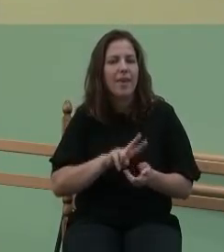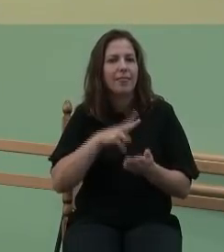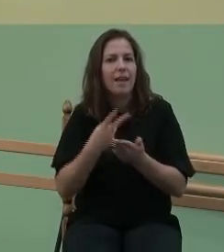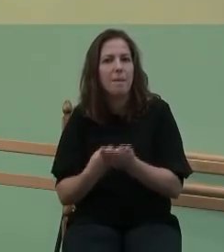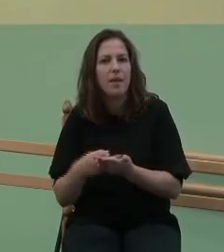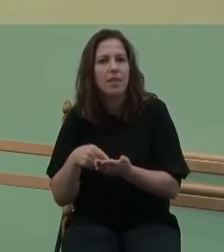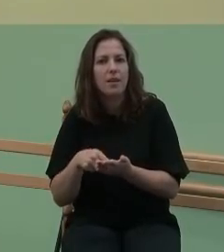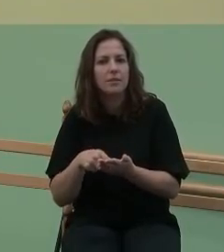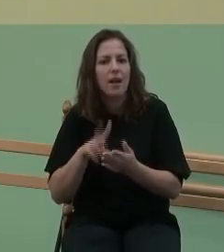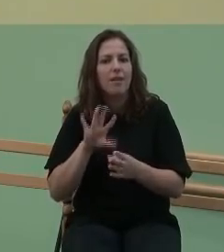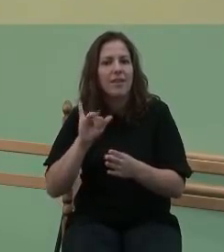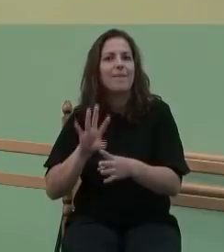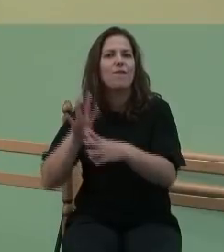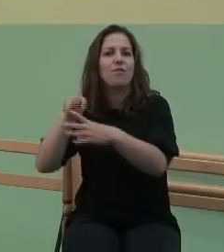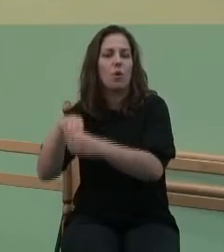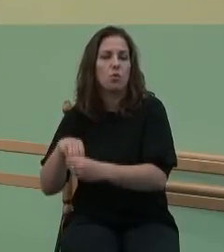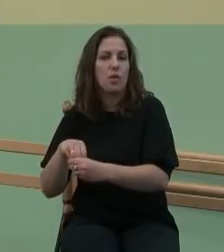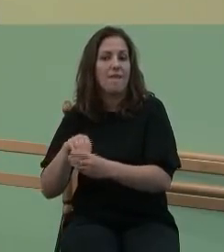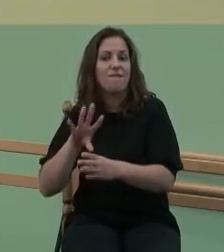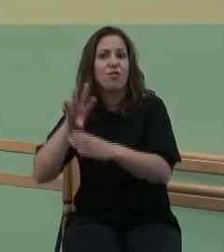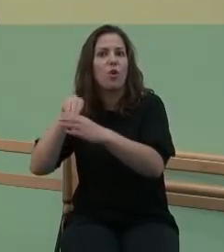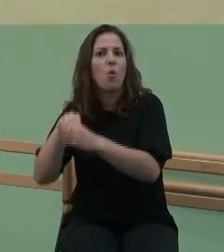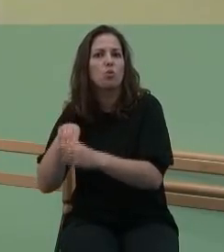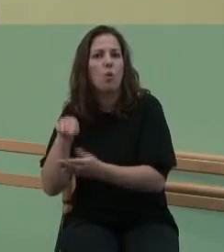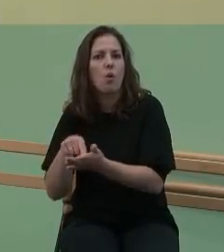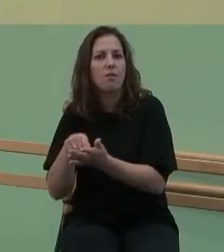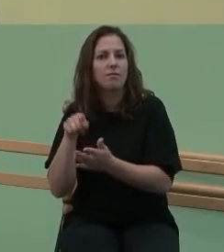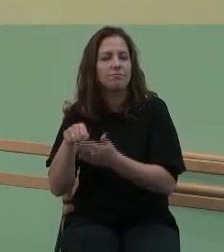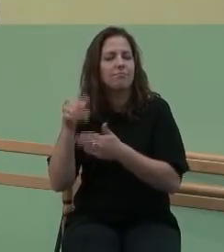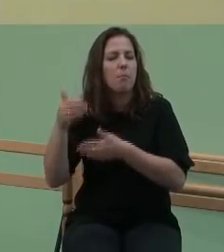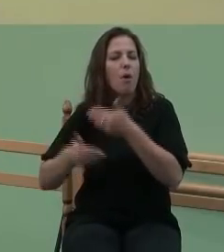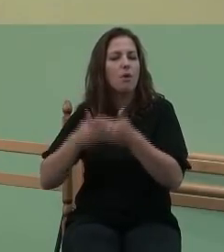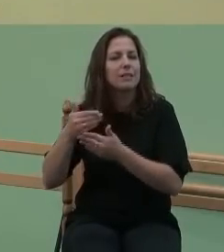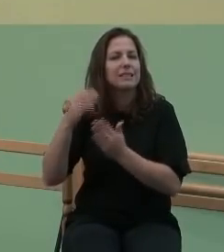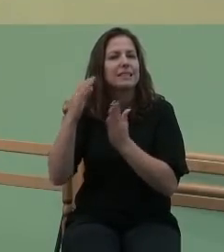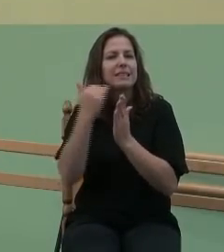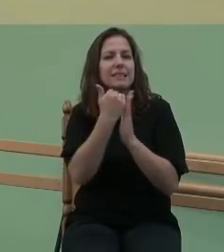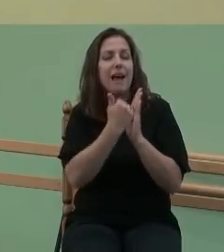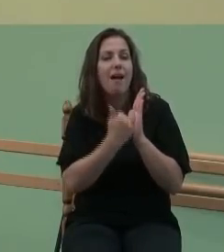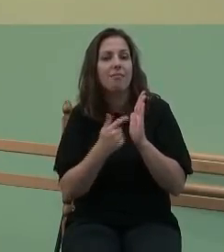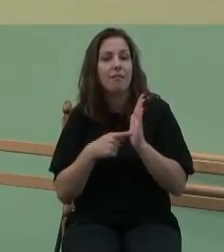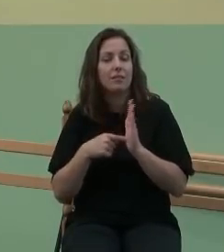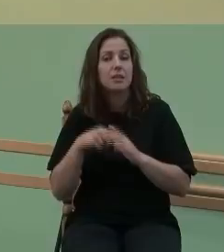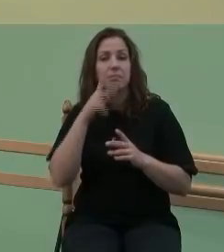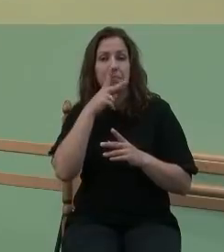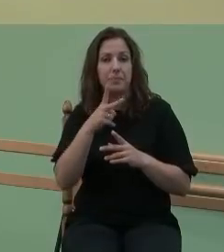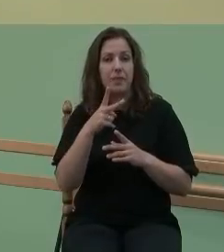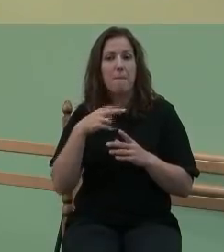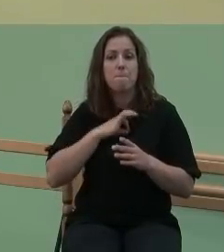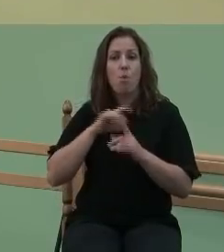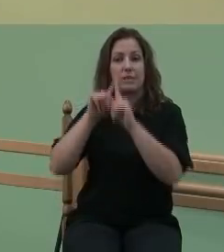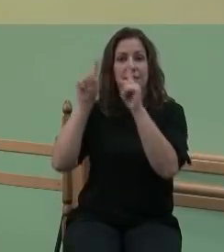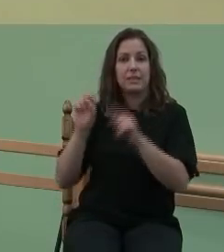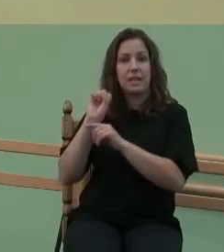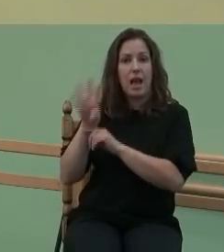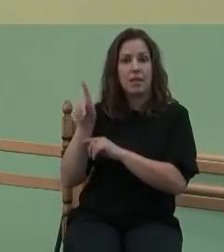interpretacja i wdrożone. Wdrożone. To jest właśnie problem standardu. Proszę zwrócić uwagę, w tym moim slajdzie,